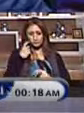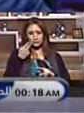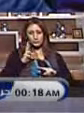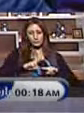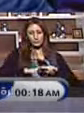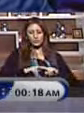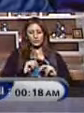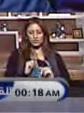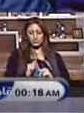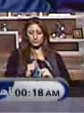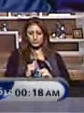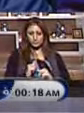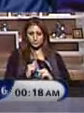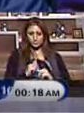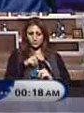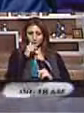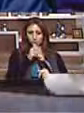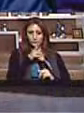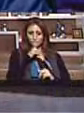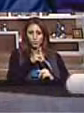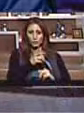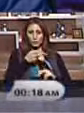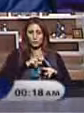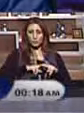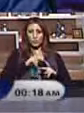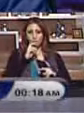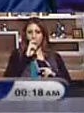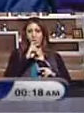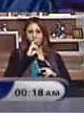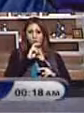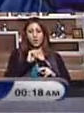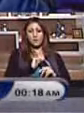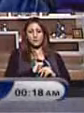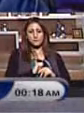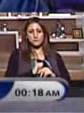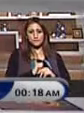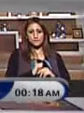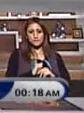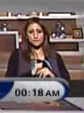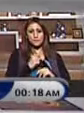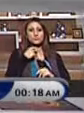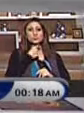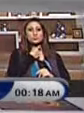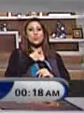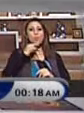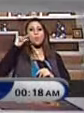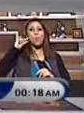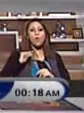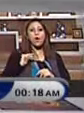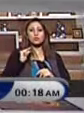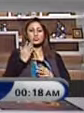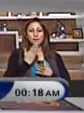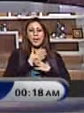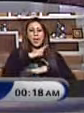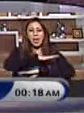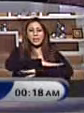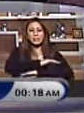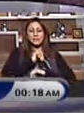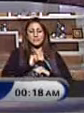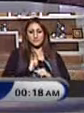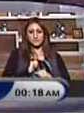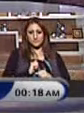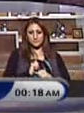الاعلى يستعيده الرسول الكلام مرات ومرات كي يسمع ماذا يقول هذا هو ادب اللي هو ايه ما